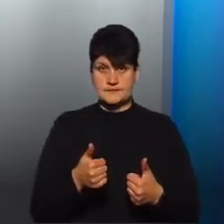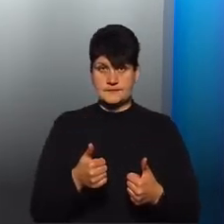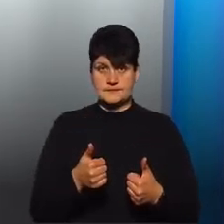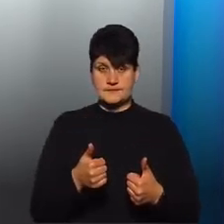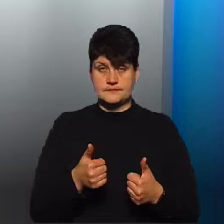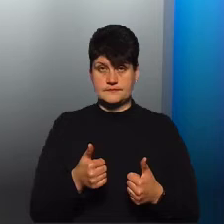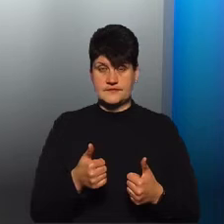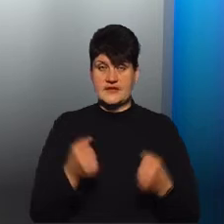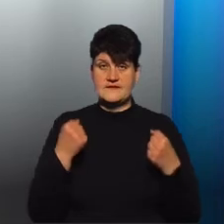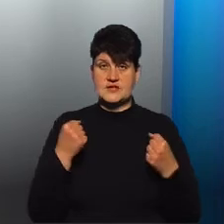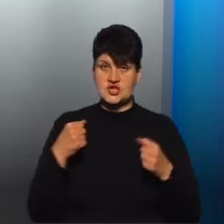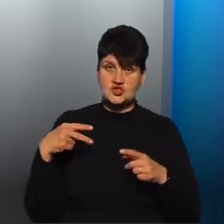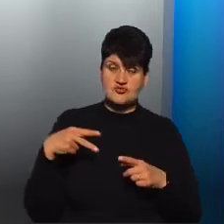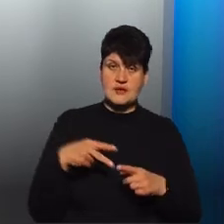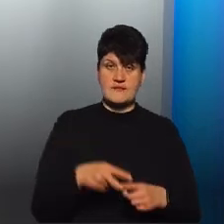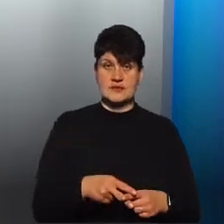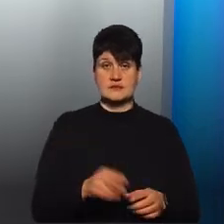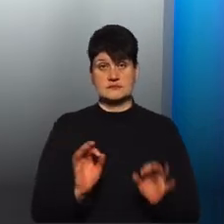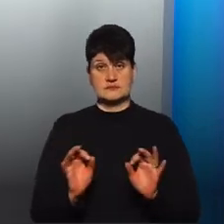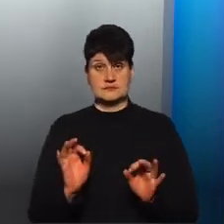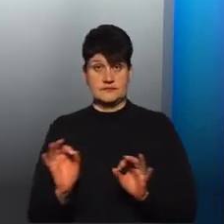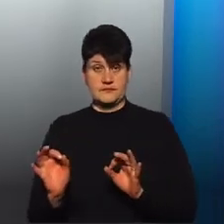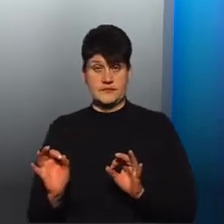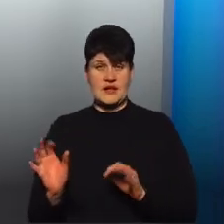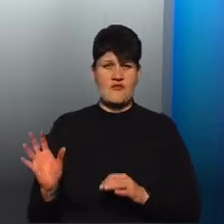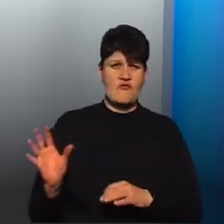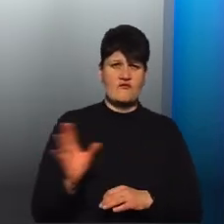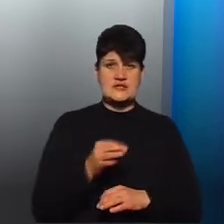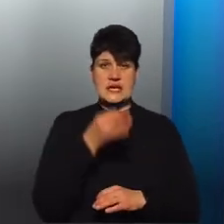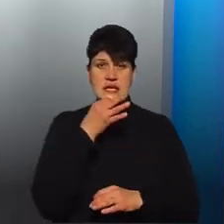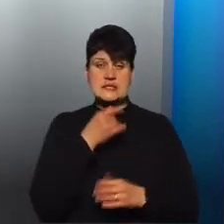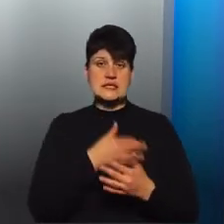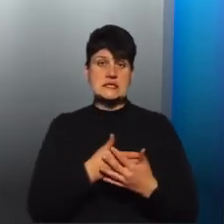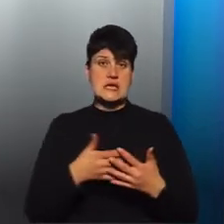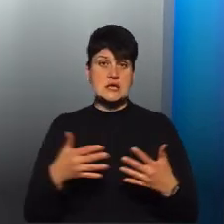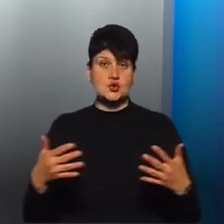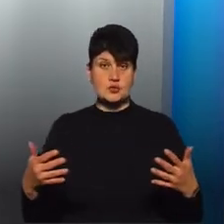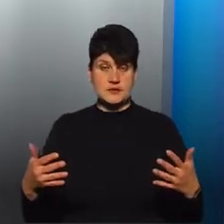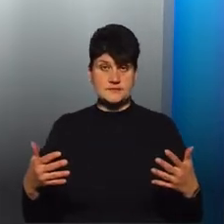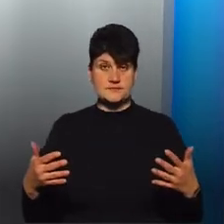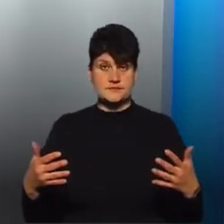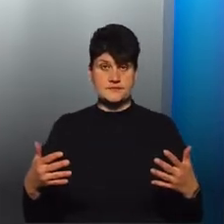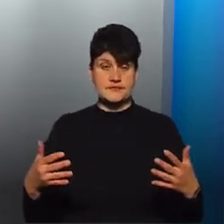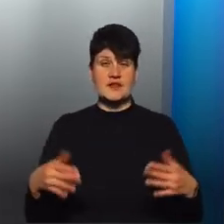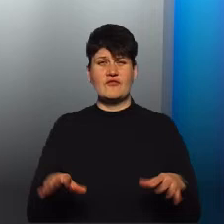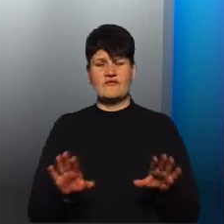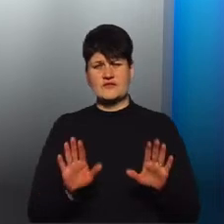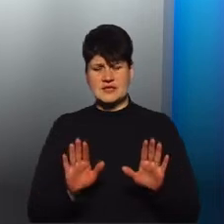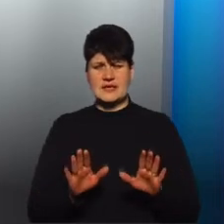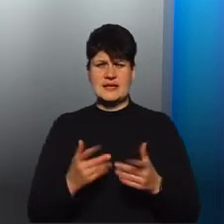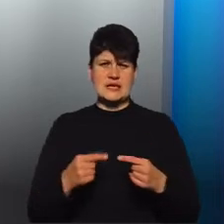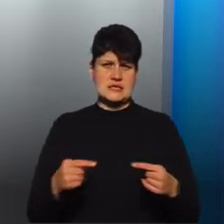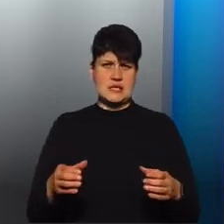фізичні навантаження помірні. Тому що всі лікарські засоби, все-таки, ну, є різні групи, да, є